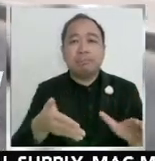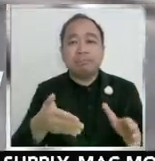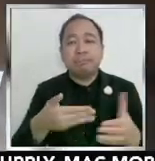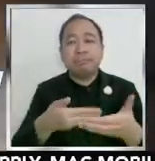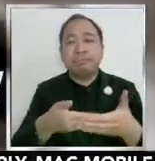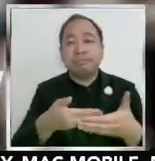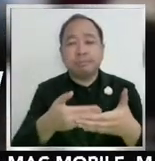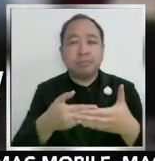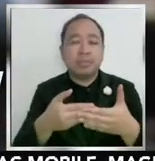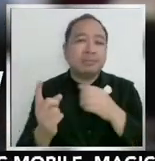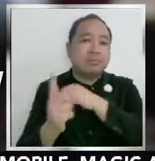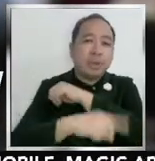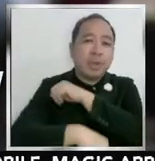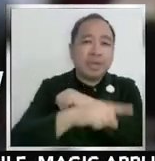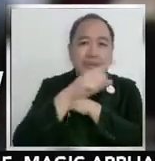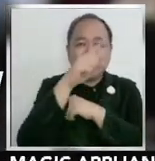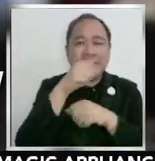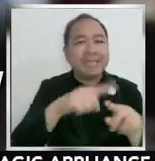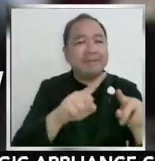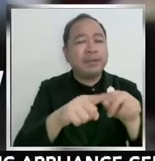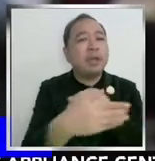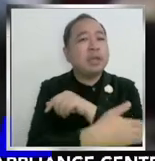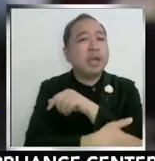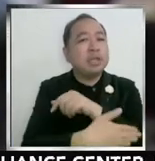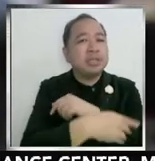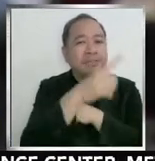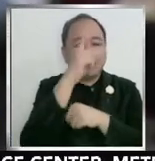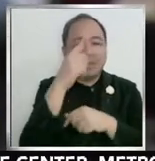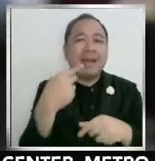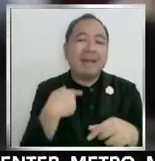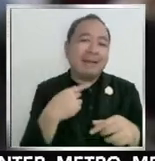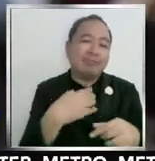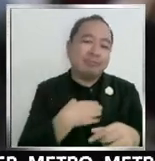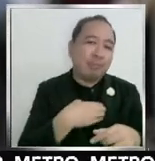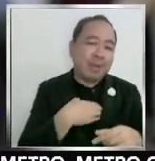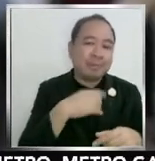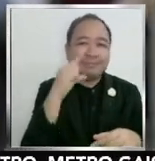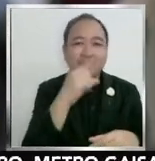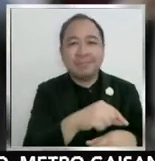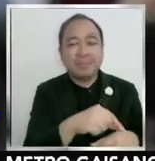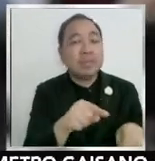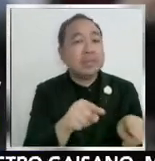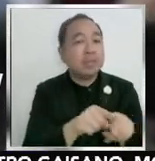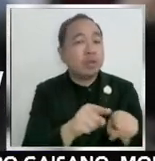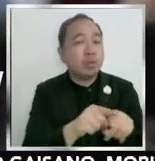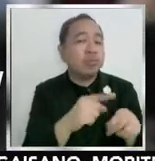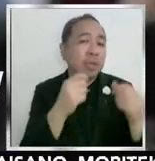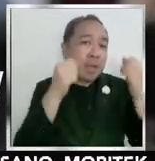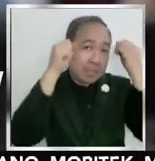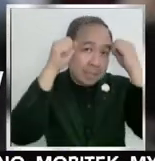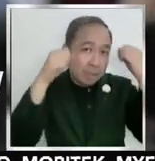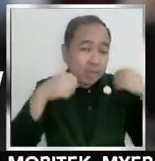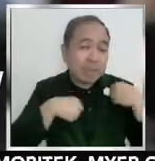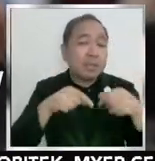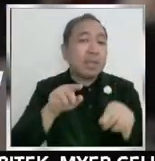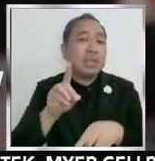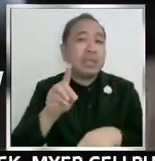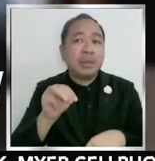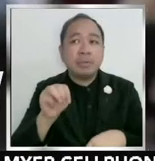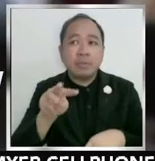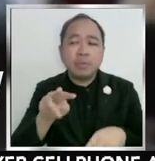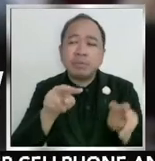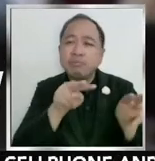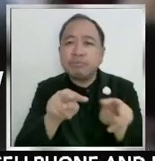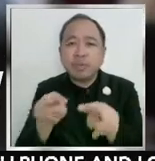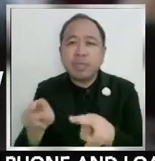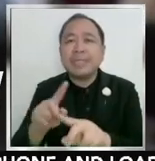kaso. Bukod sa kaso ng Pilipinong nasa death row sa Saudi Arabia, puspusan din daw ang ginagawang pagtutok ng DMW sa iba pang kaso ng Pilipinong